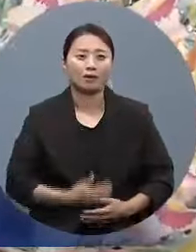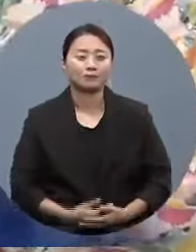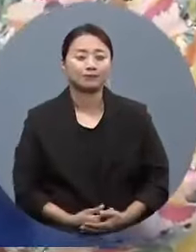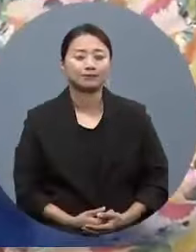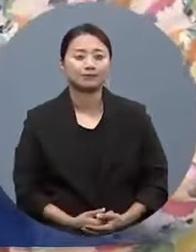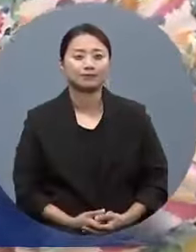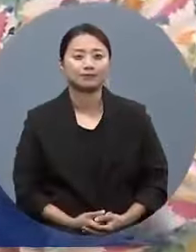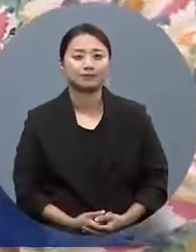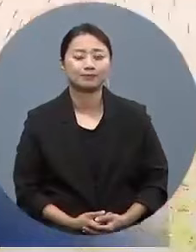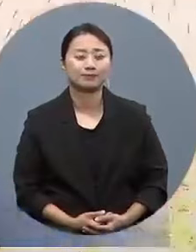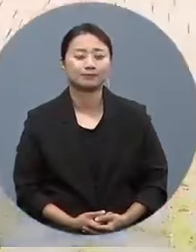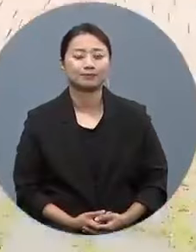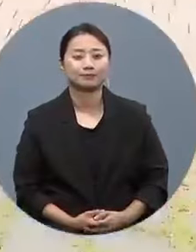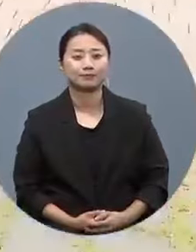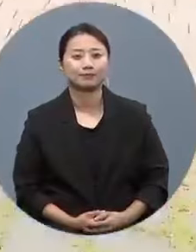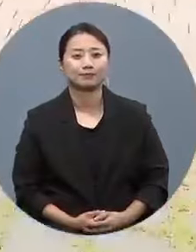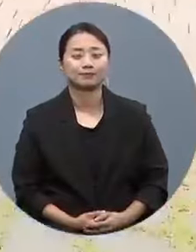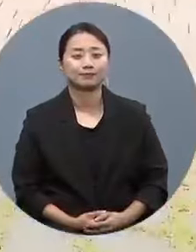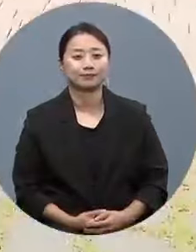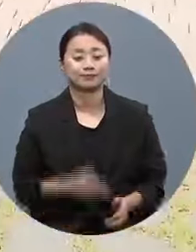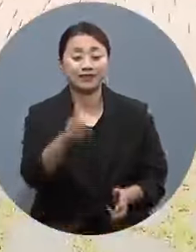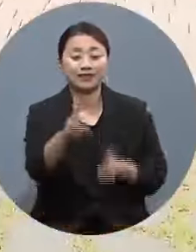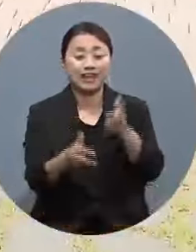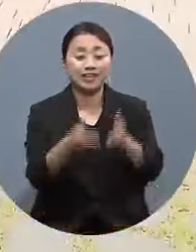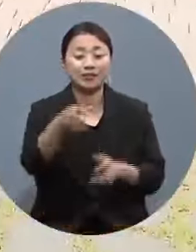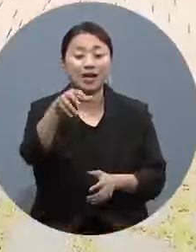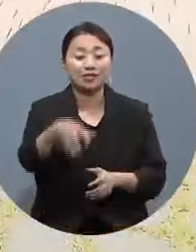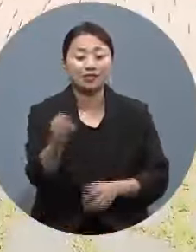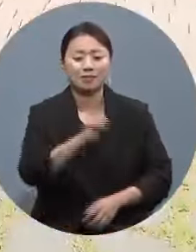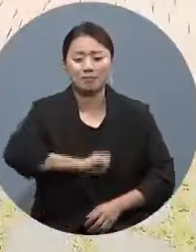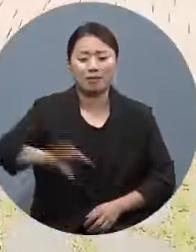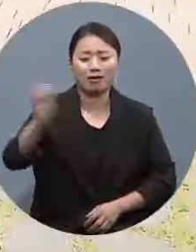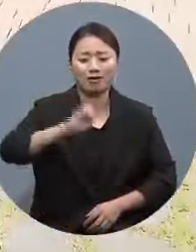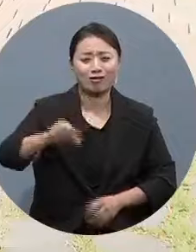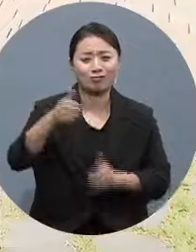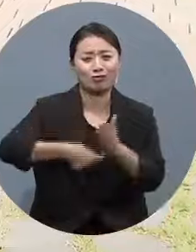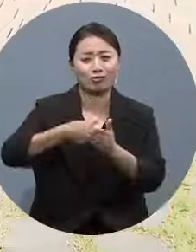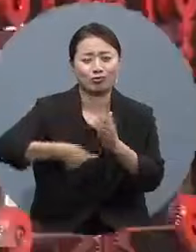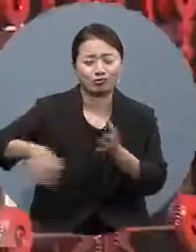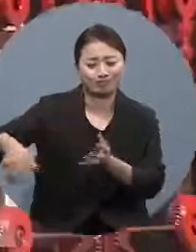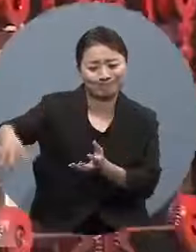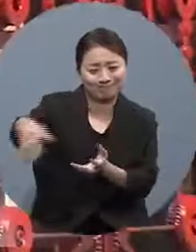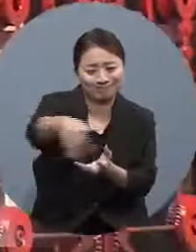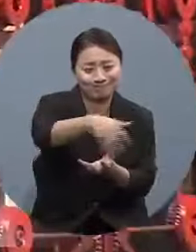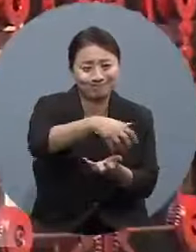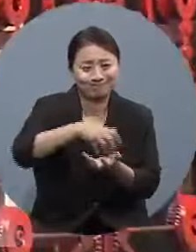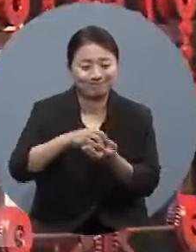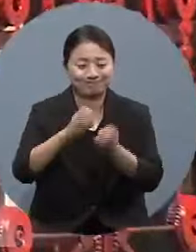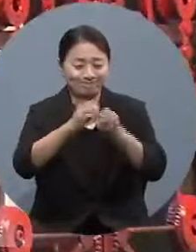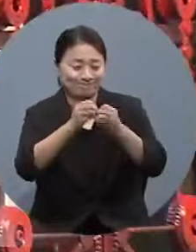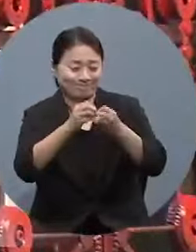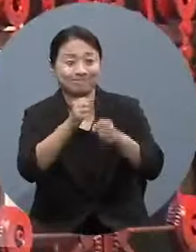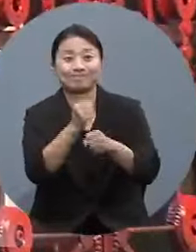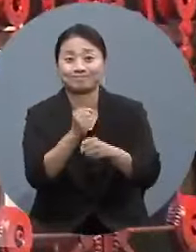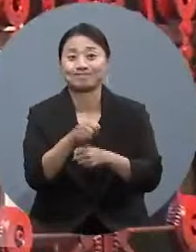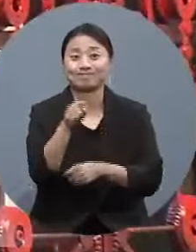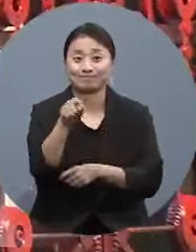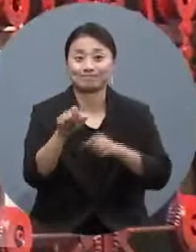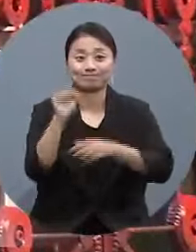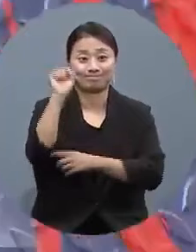너무너무 진짜 너무 멋져요. 산업 현장에서 폐기된 부품들을 가져다 축제의 출입문 장식으로 사용한